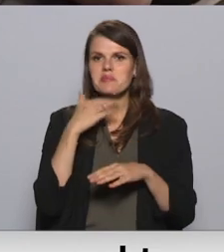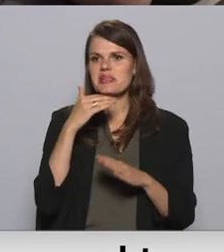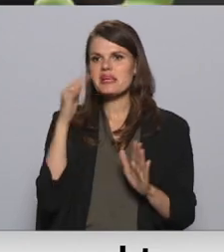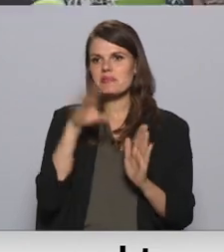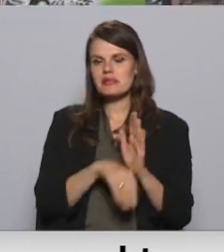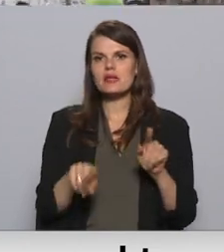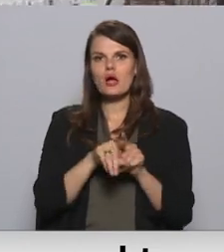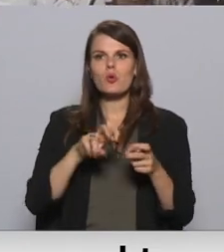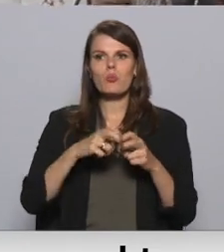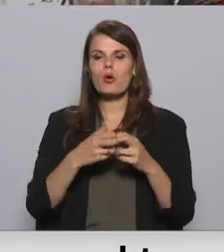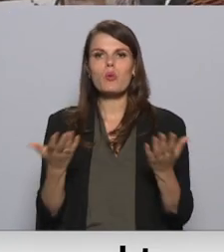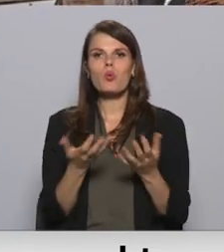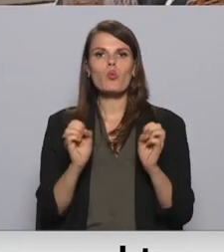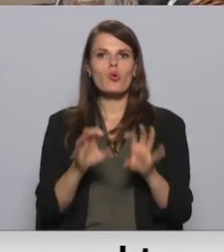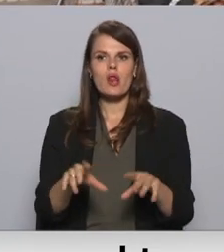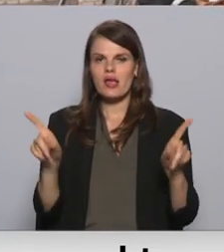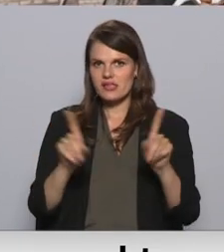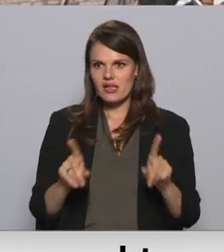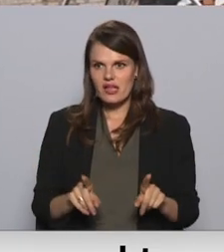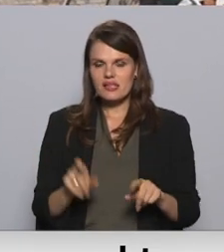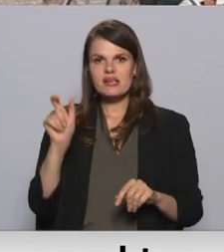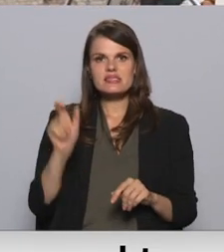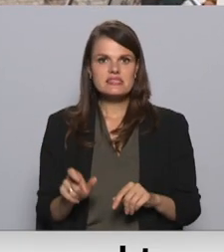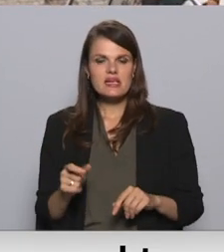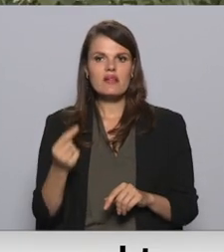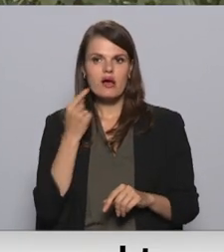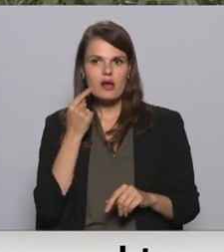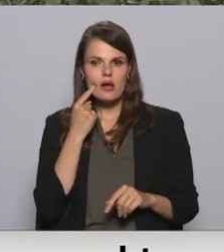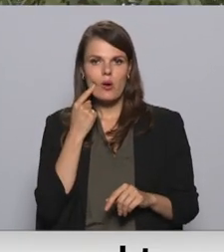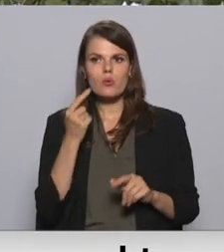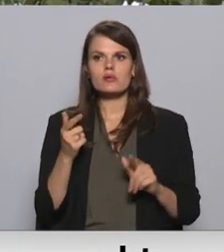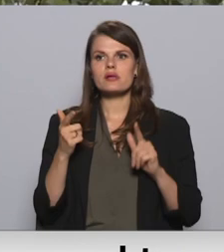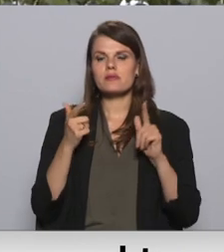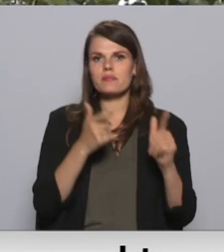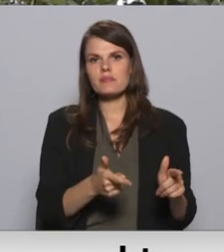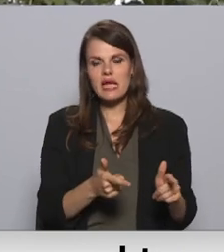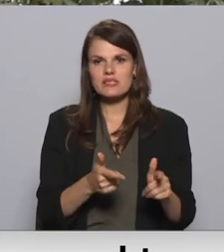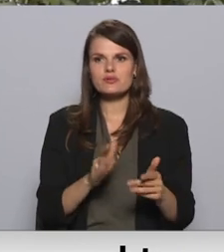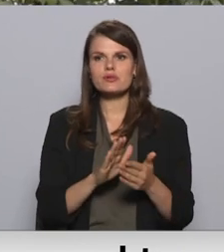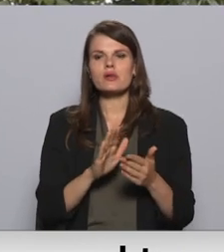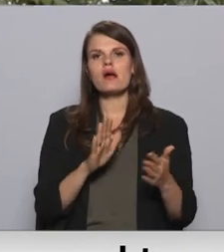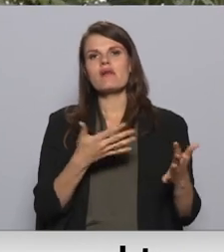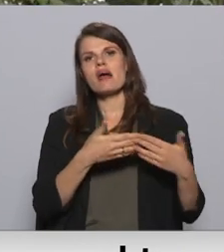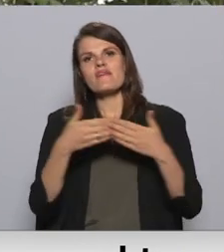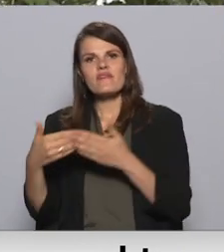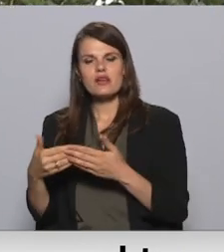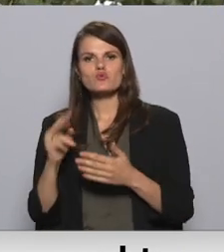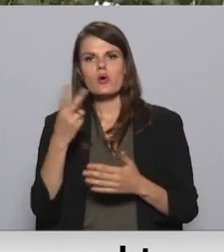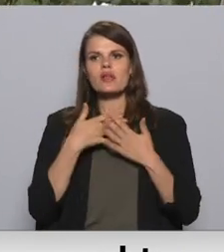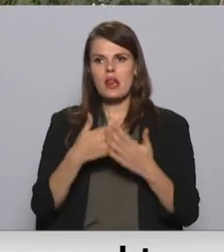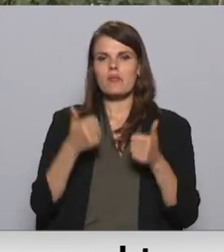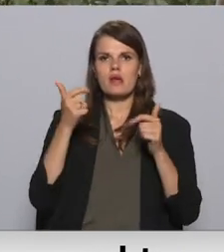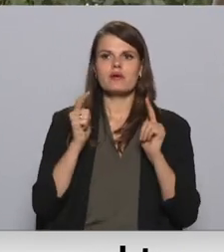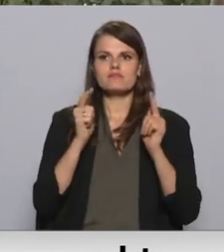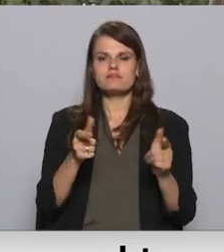ar to, kur likt tās lietas. Nu, cilvēks kautrējās varbūt nest viņas kaut kur uz otro elpu vai kur. Labāk izmet kaut